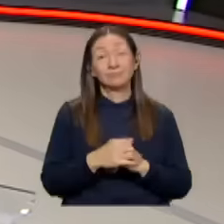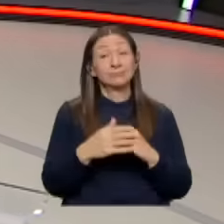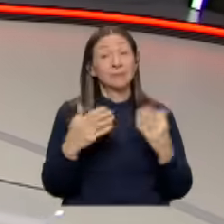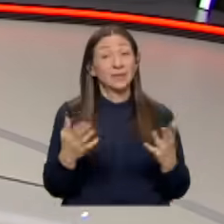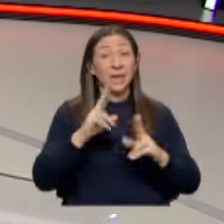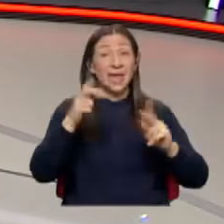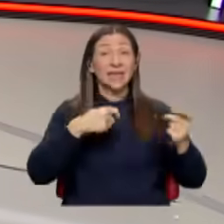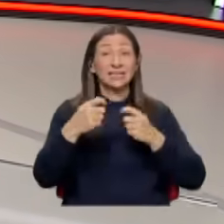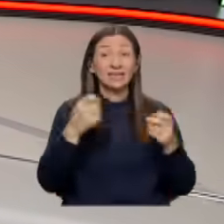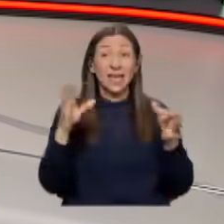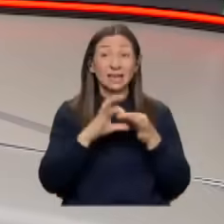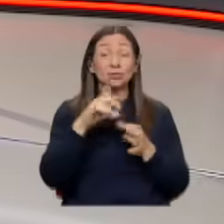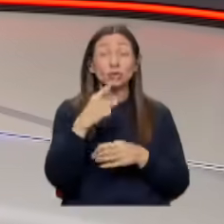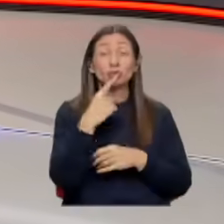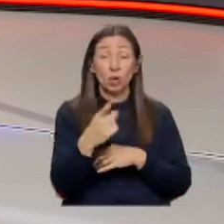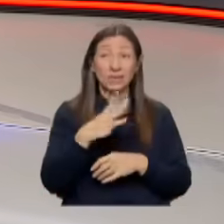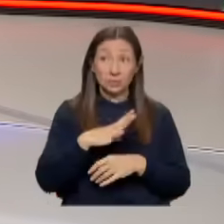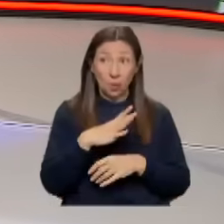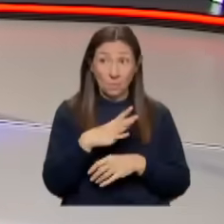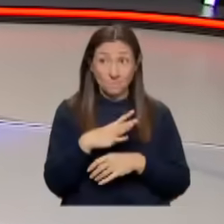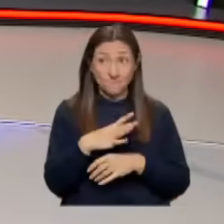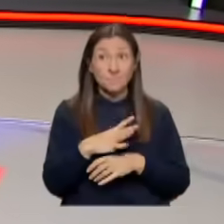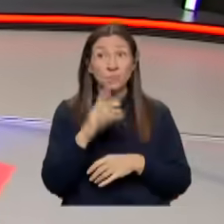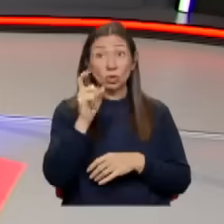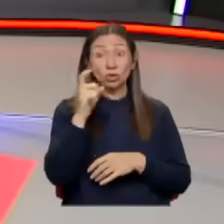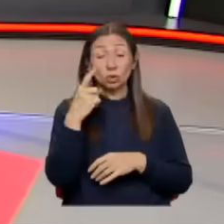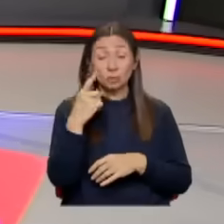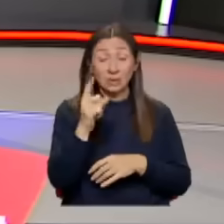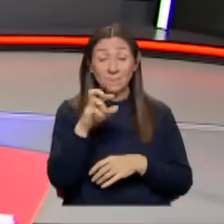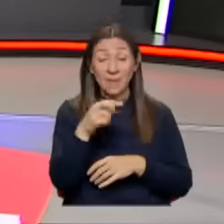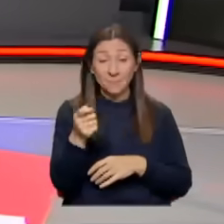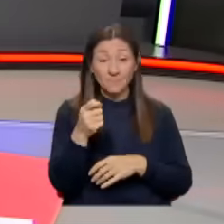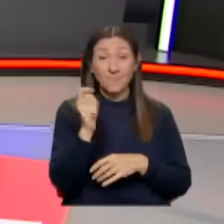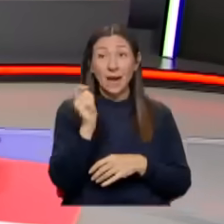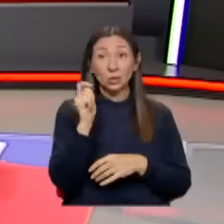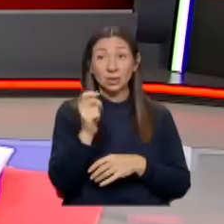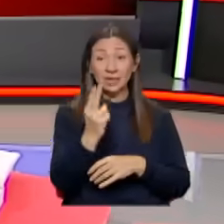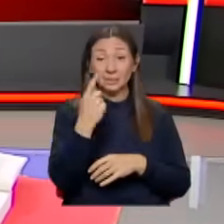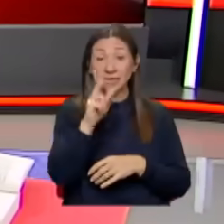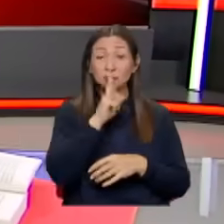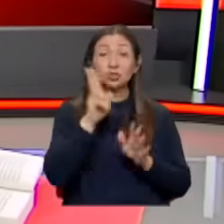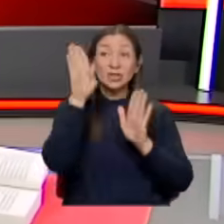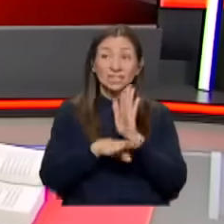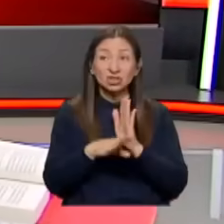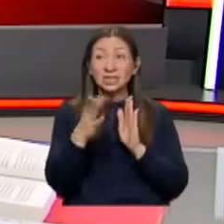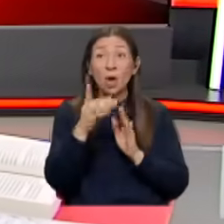Efendim, esnafımızla ilgili şunu da söyleyelim. 9000 günden prim gününü Bağkur 7200'e indireceklerdi. Öyle mesajlar